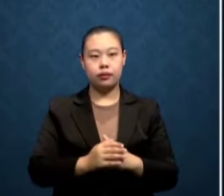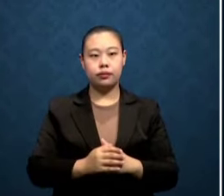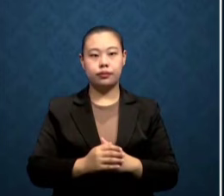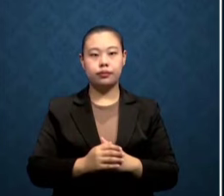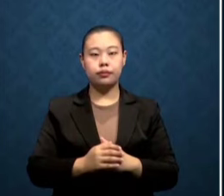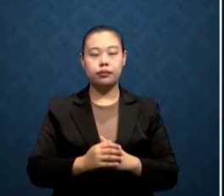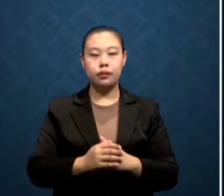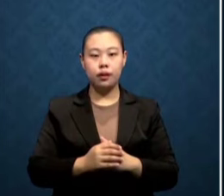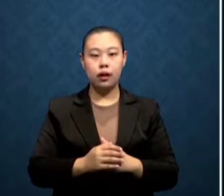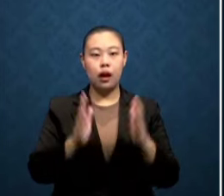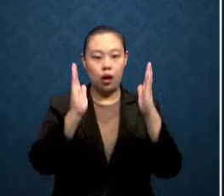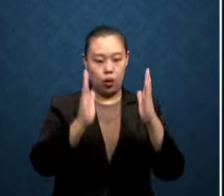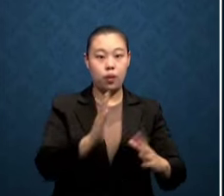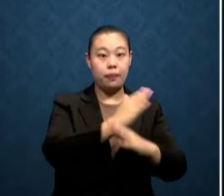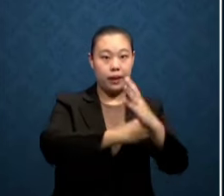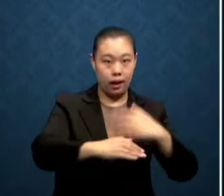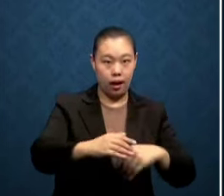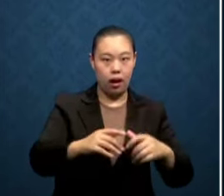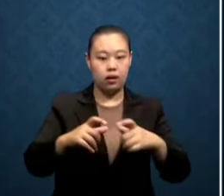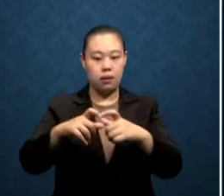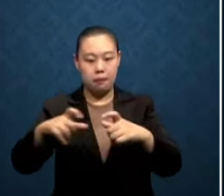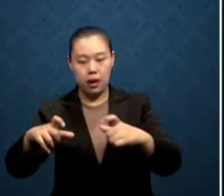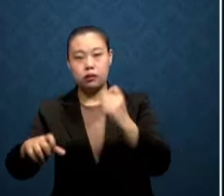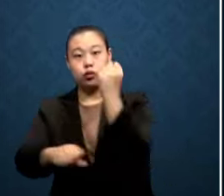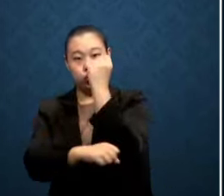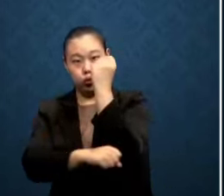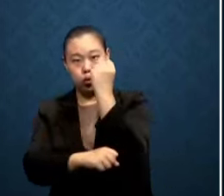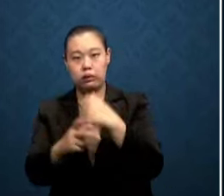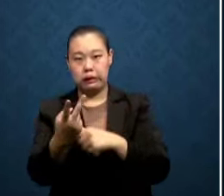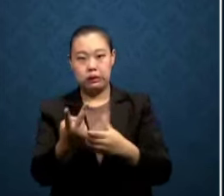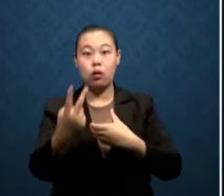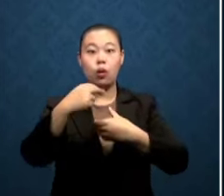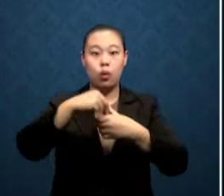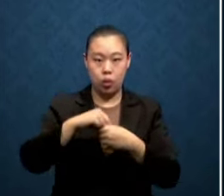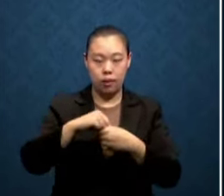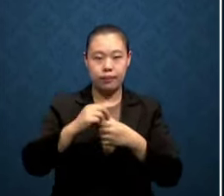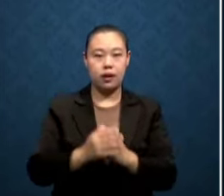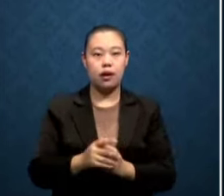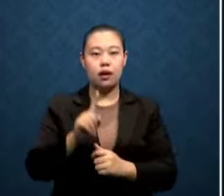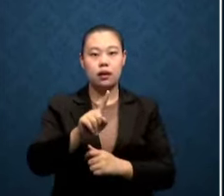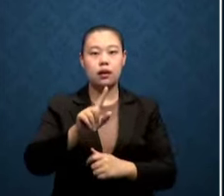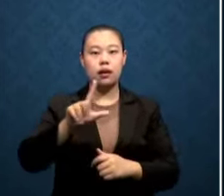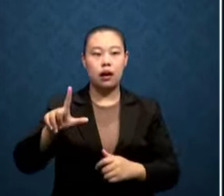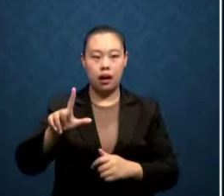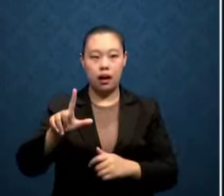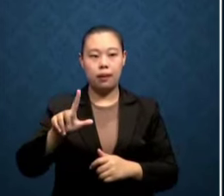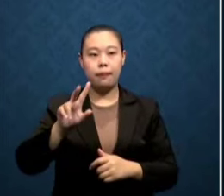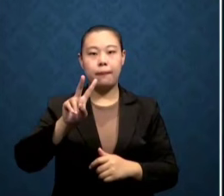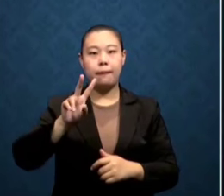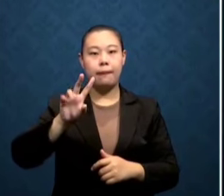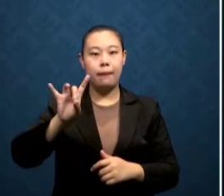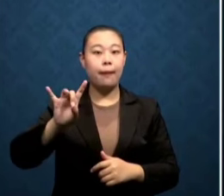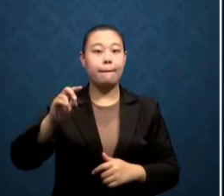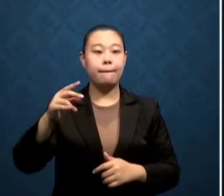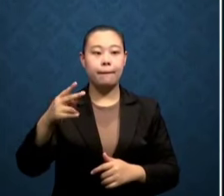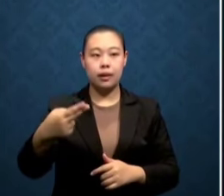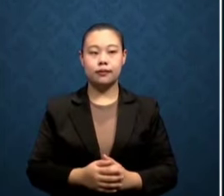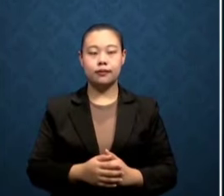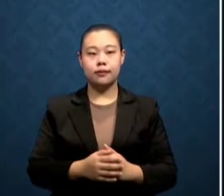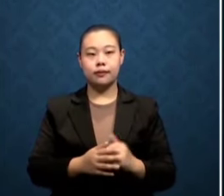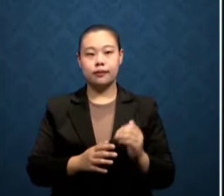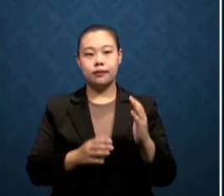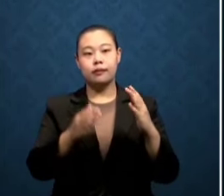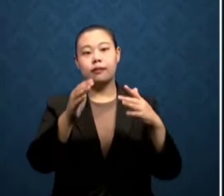ไม่มีโทรศัพท์สมาร์ทโฟนและไม่มีผู้พาไปแสดงตัวตนและยื่นเอกสารอย่างหน่วยลับลงทะเบียนทำให้ไม่ได้รับเงินจากบัตรสวัสดิการแห่ง